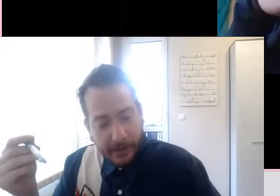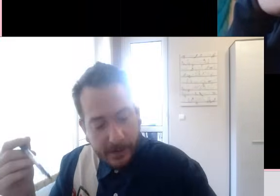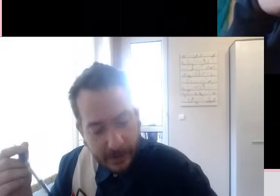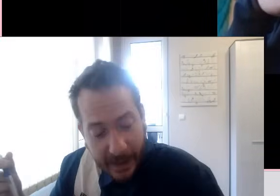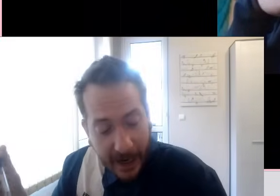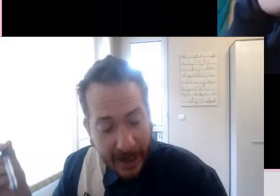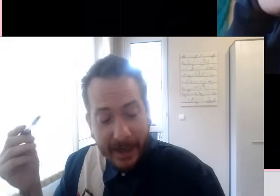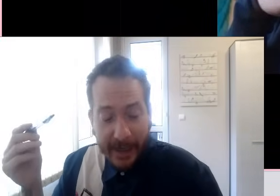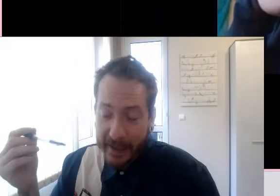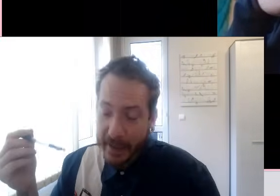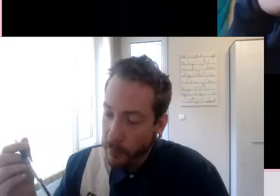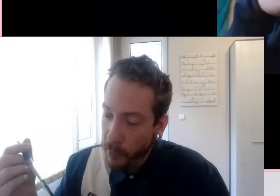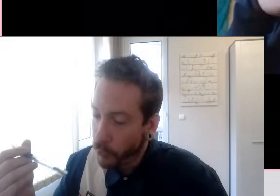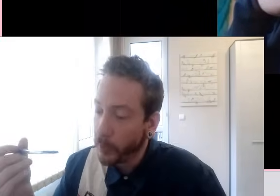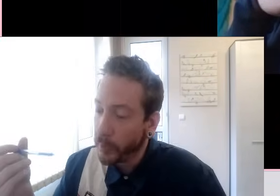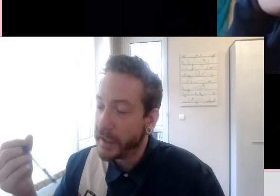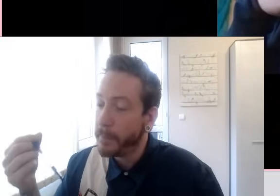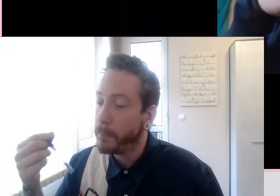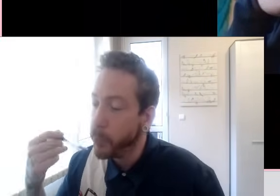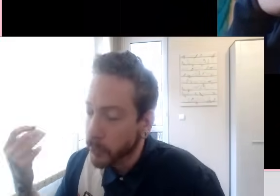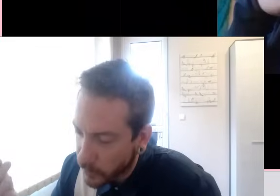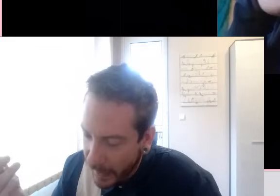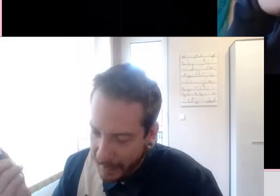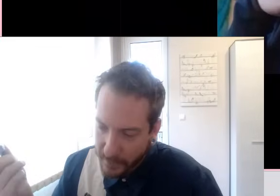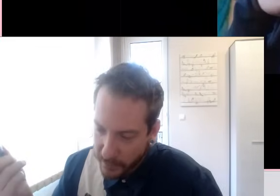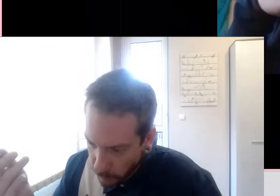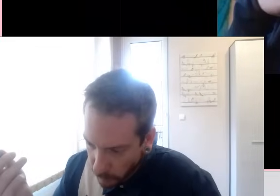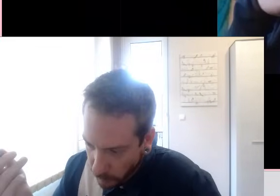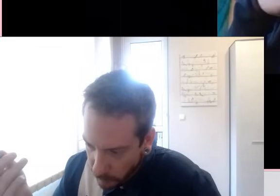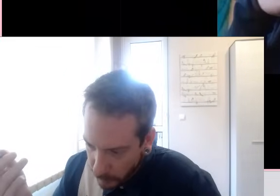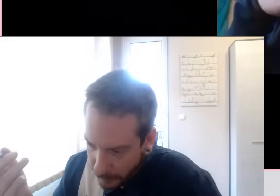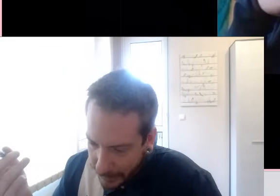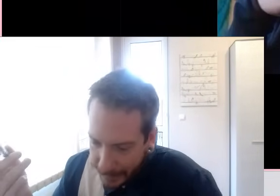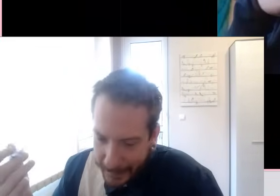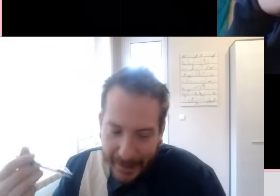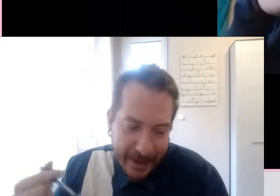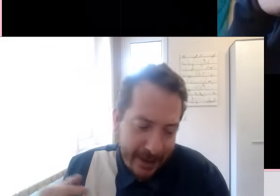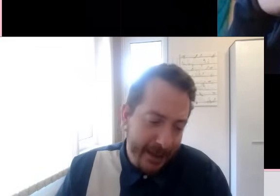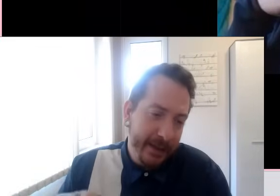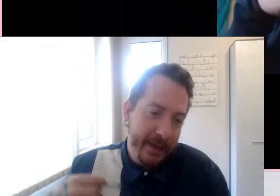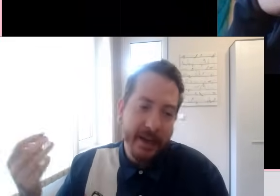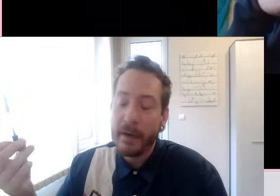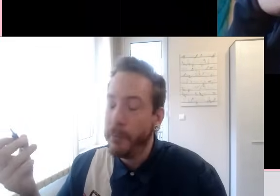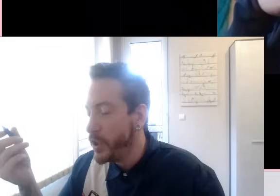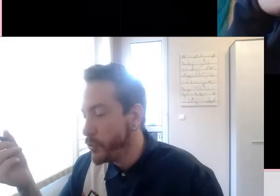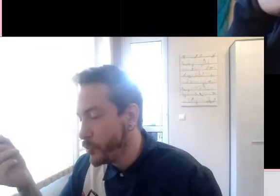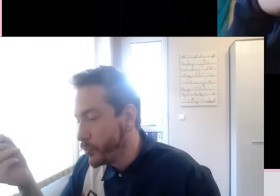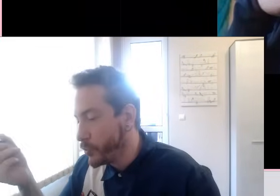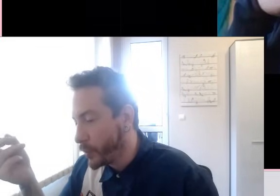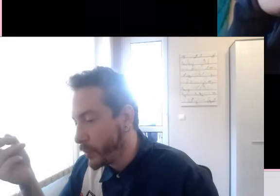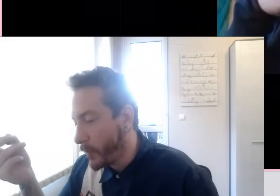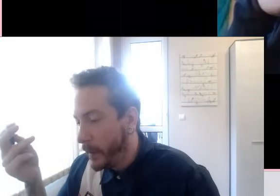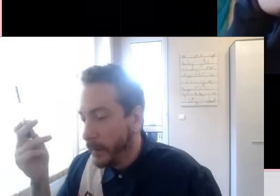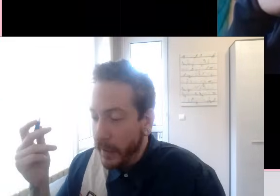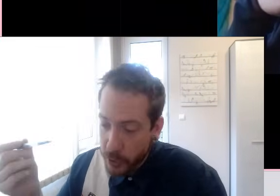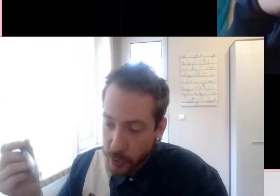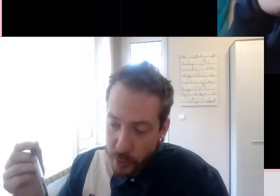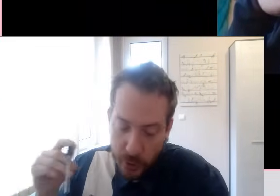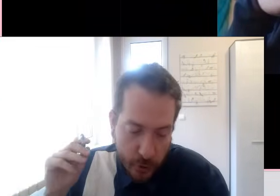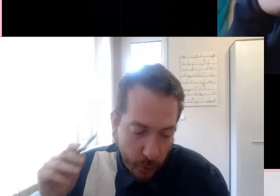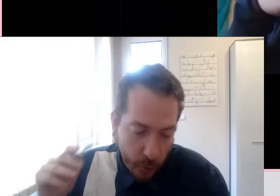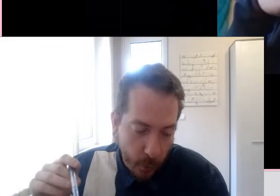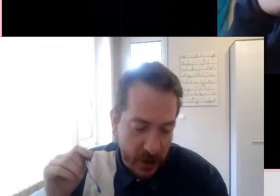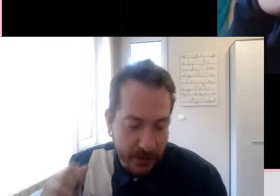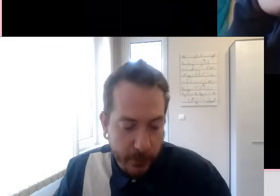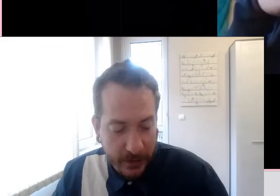y a également ceux qui poussent à l'invasion. Et il y a également les juges. Les juges, je crois